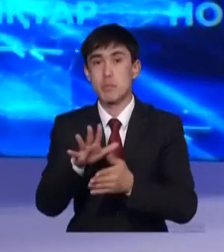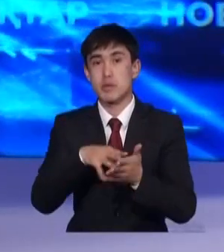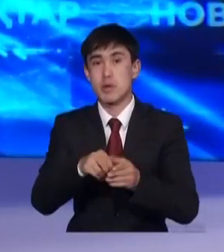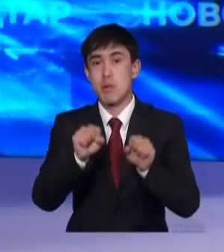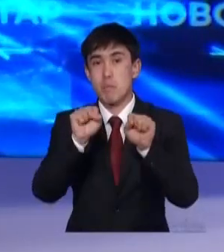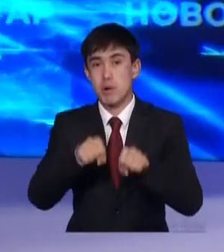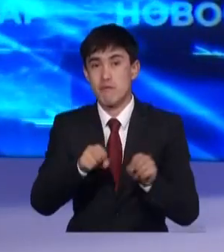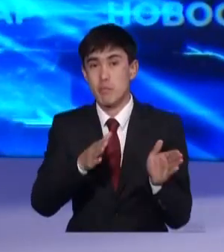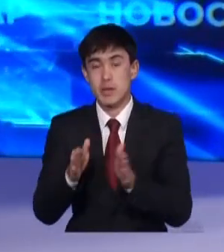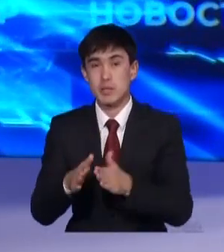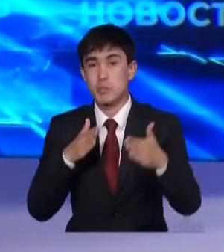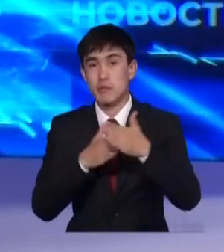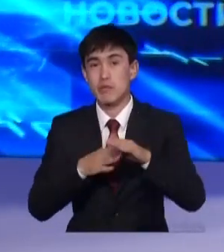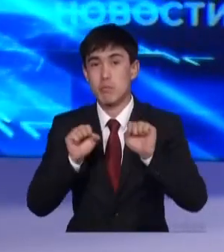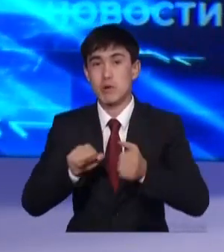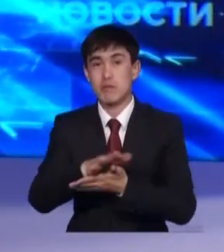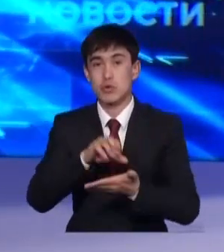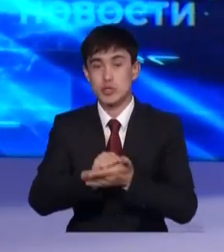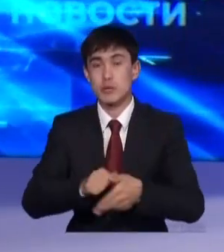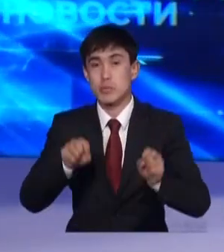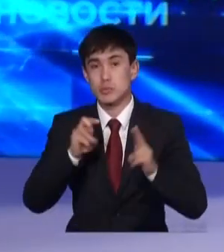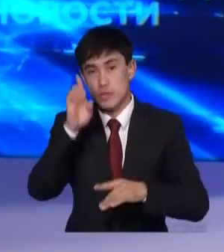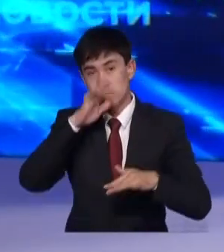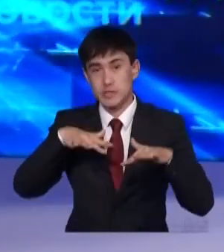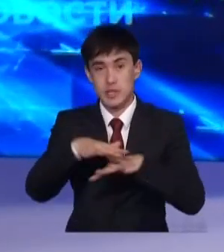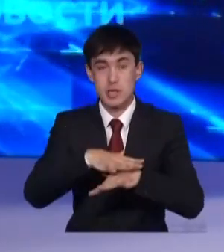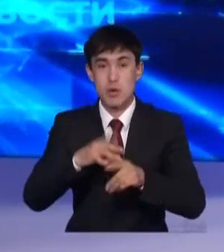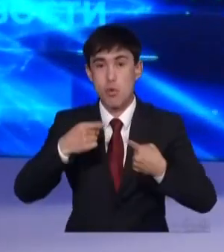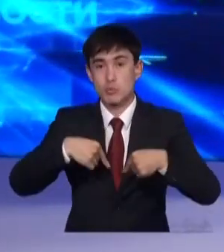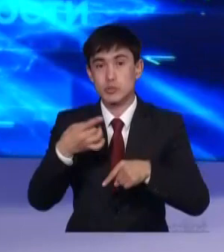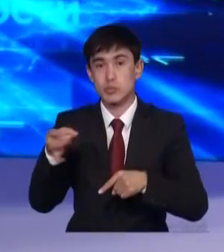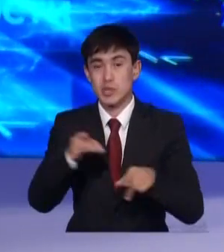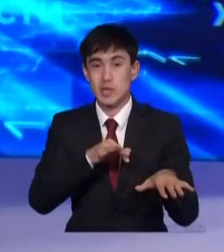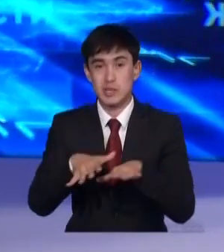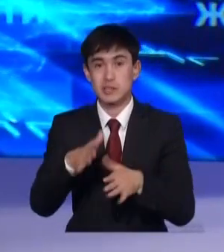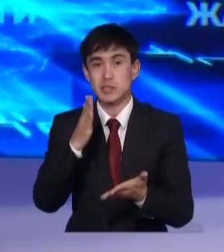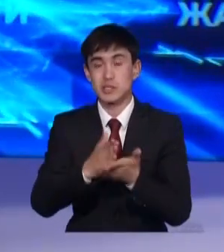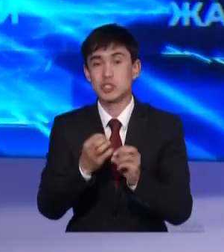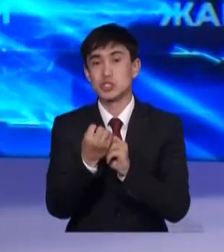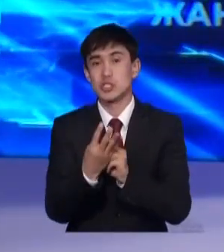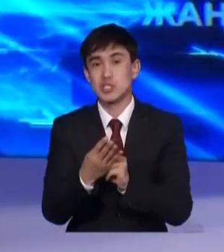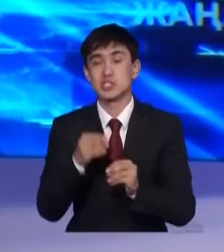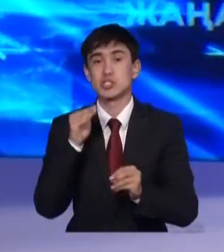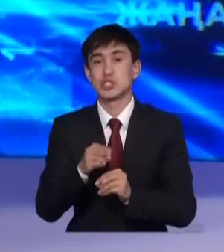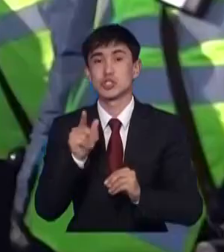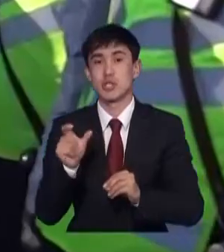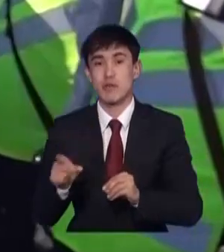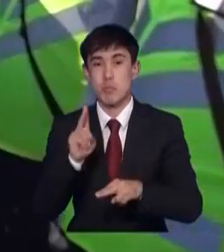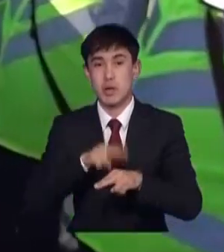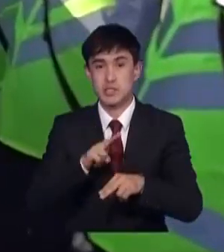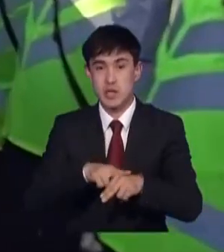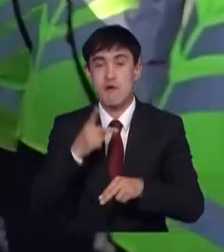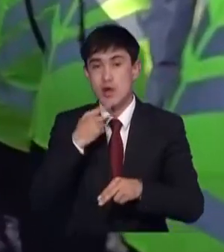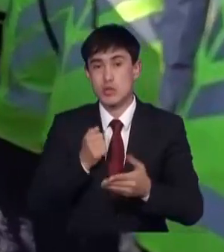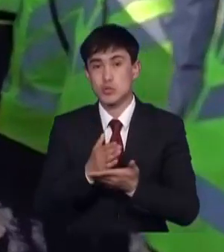правопорядка и предотвращения правонарушений и преступлений в стране в обще Республиканской акции задействованы 14.000 сотрудников полиции